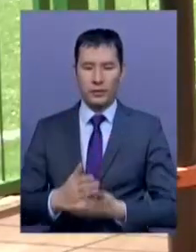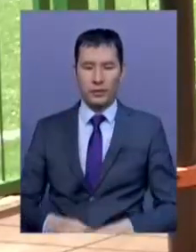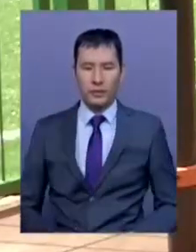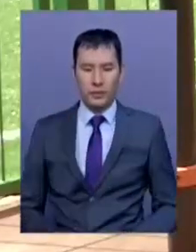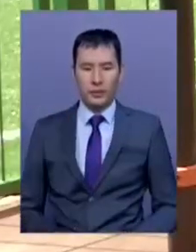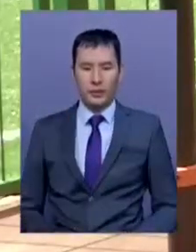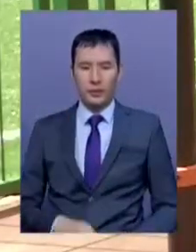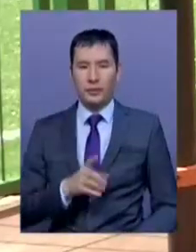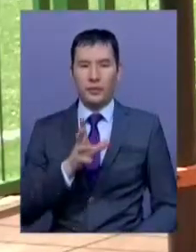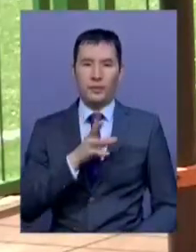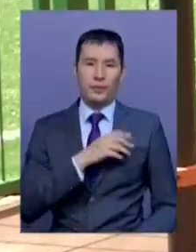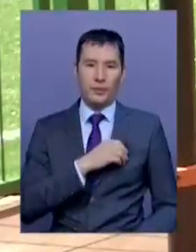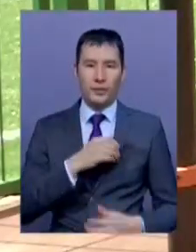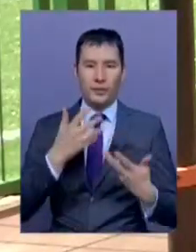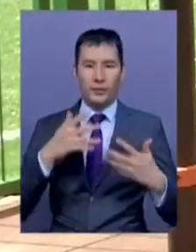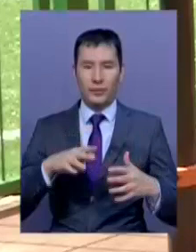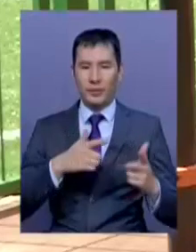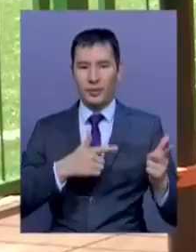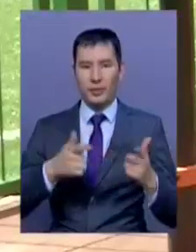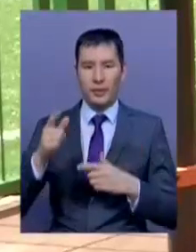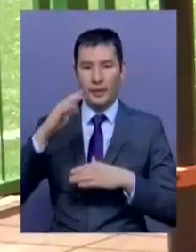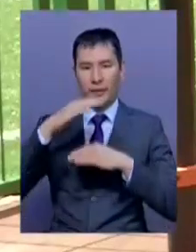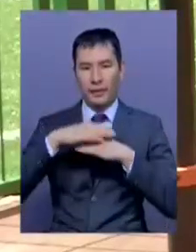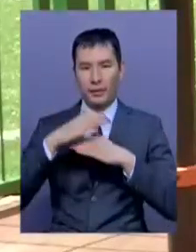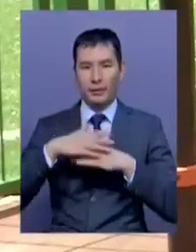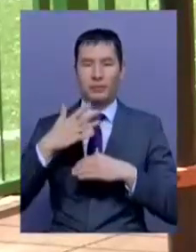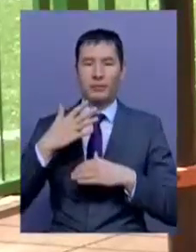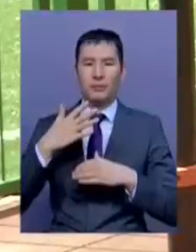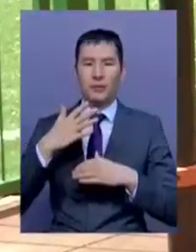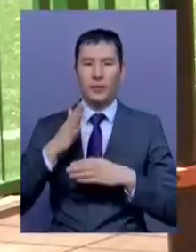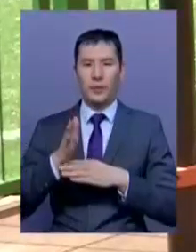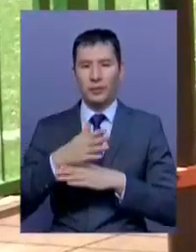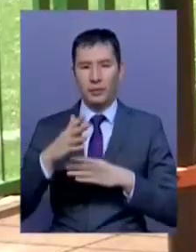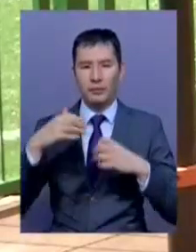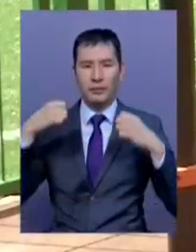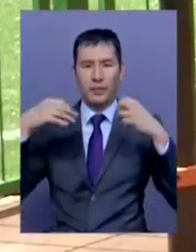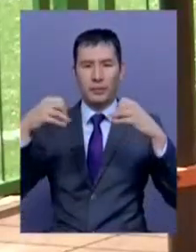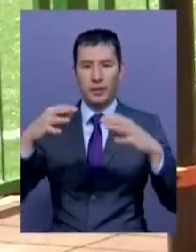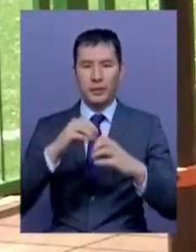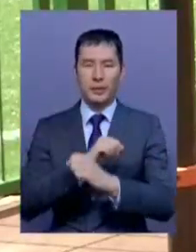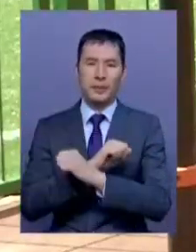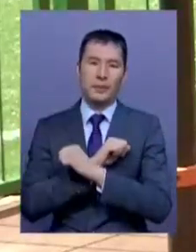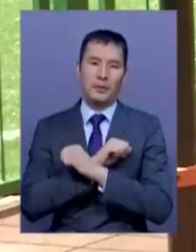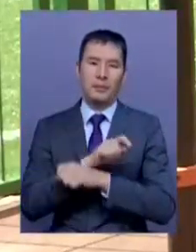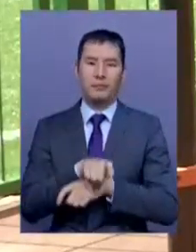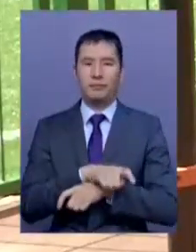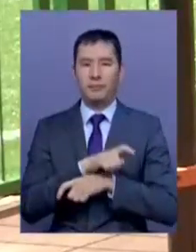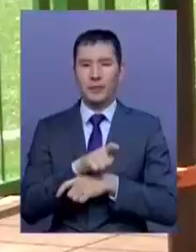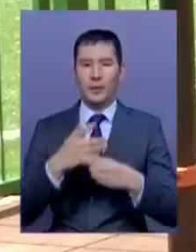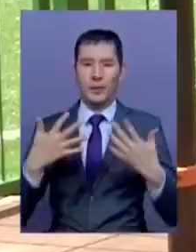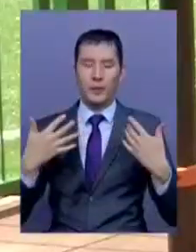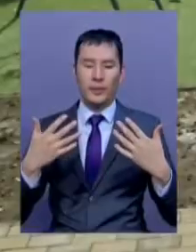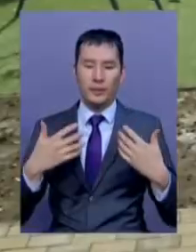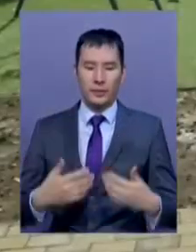сделали шикарный двор, вечером выходим, всегда свет, можно посидеть. И даже взрослым дети расходятся, мы